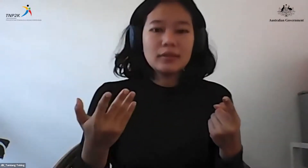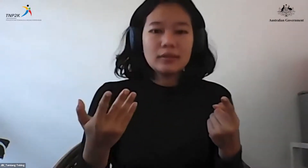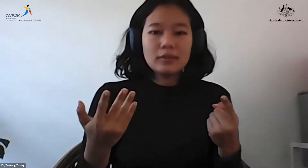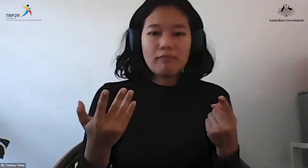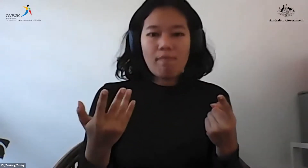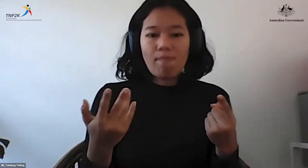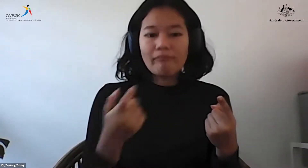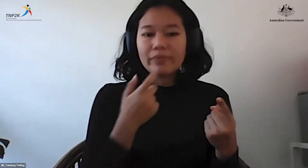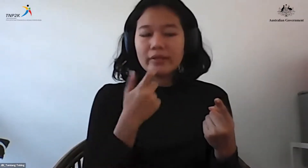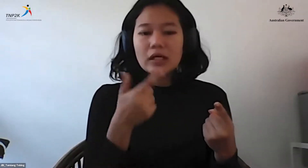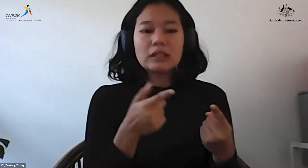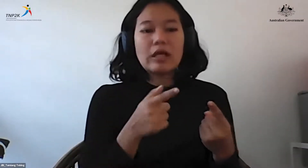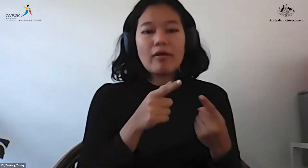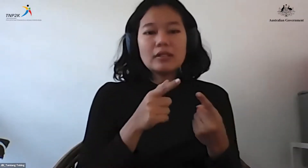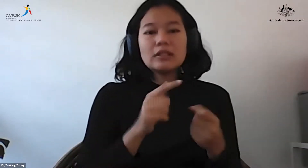mempengaruhi